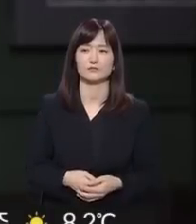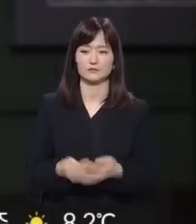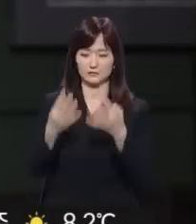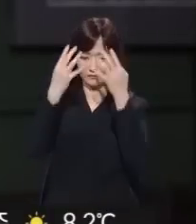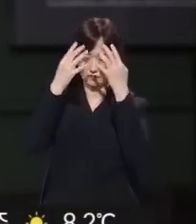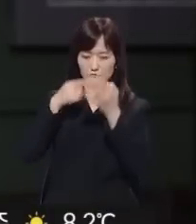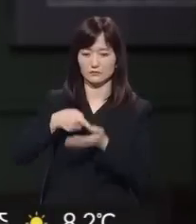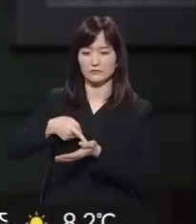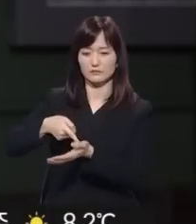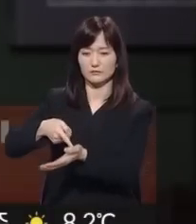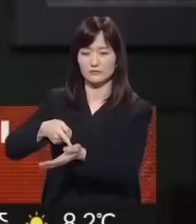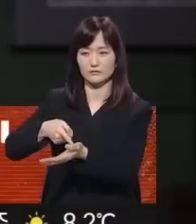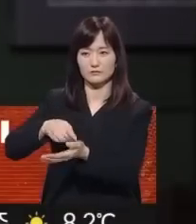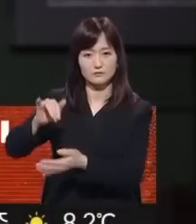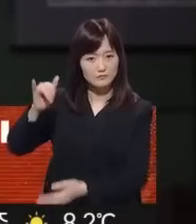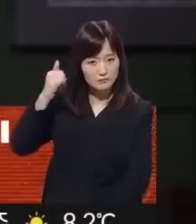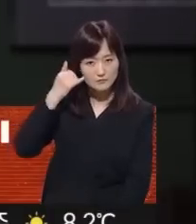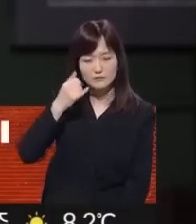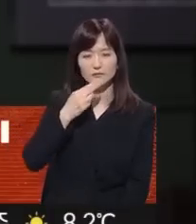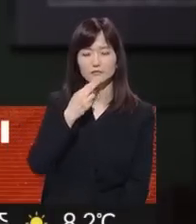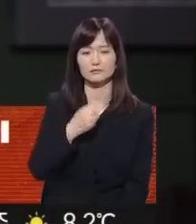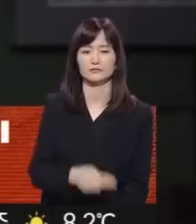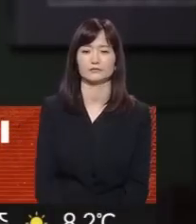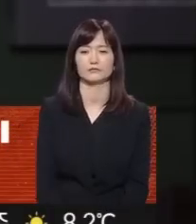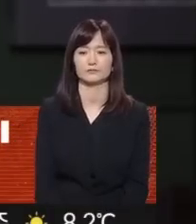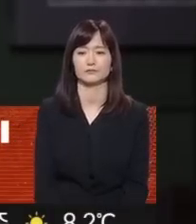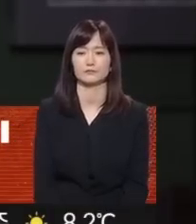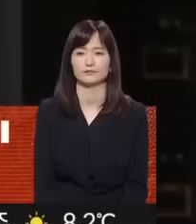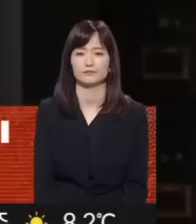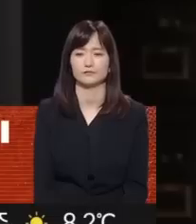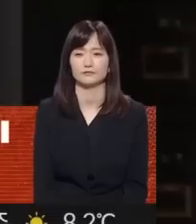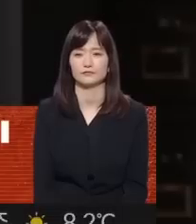이후에 지금까지 연락을 받은 바는 없다고 합니다